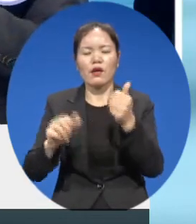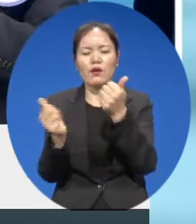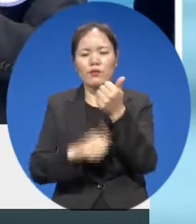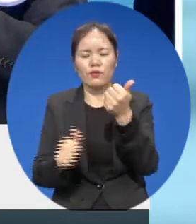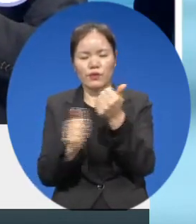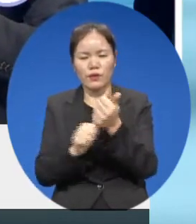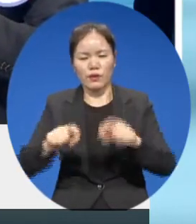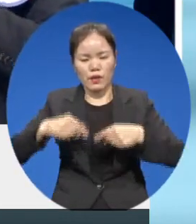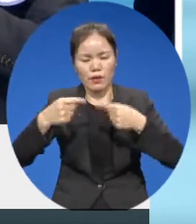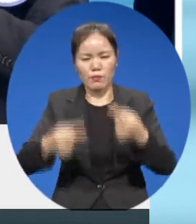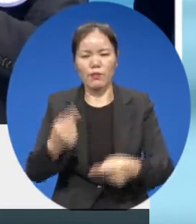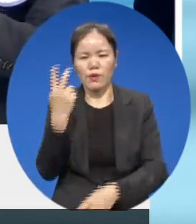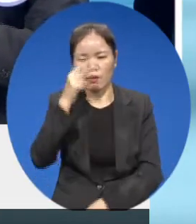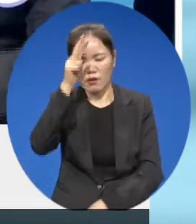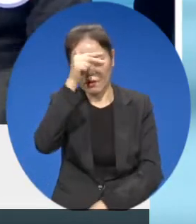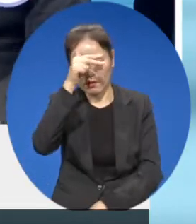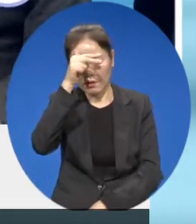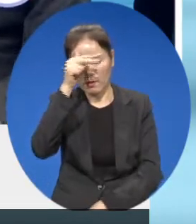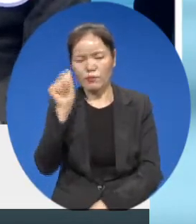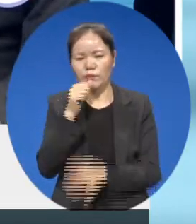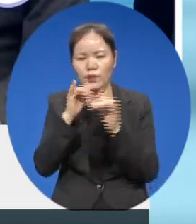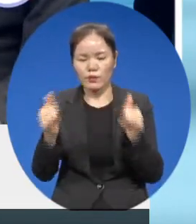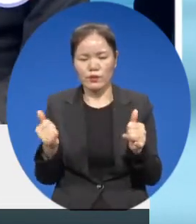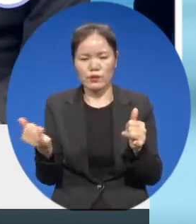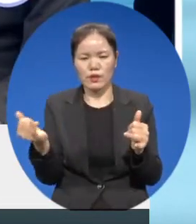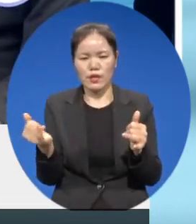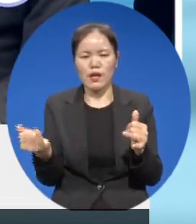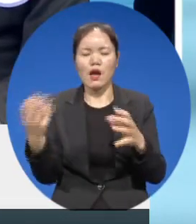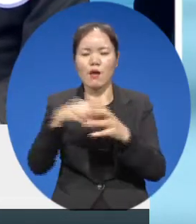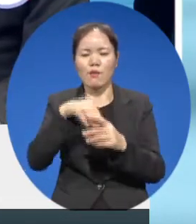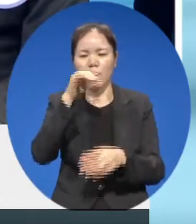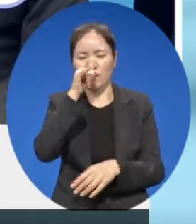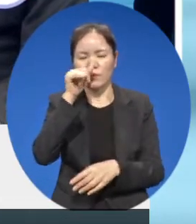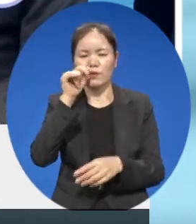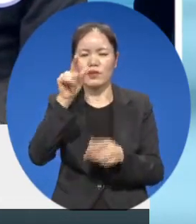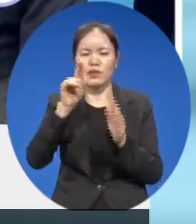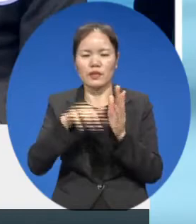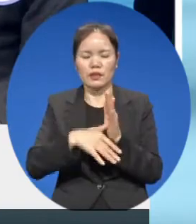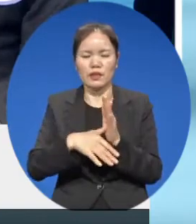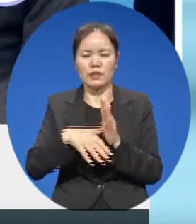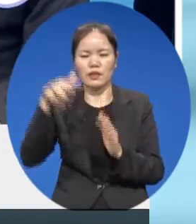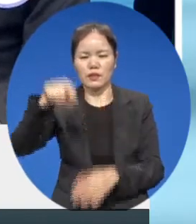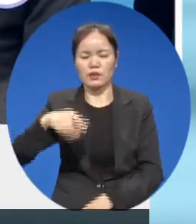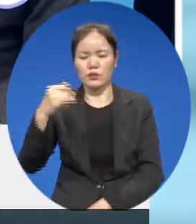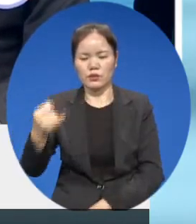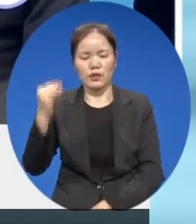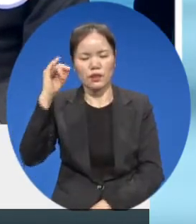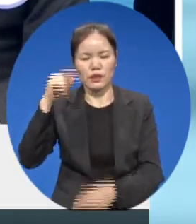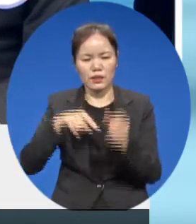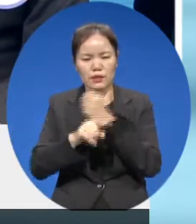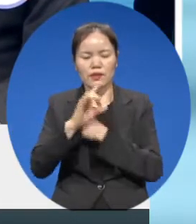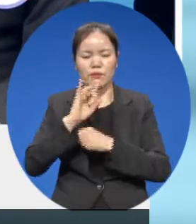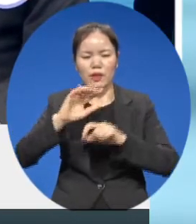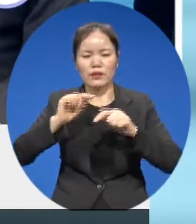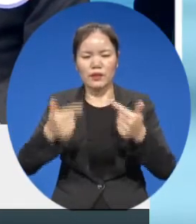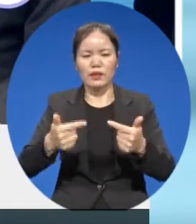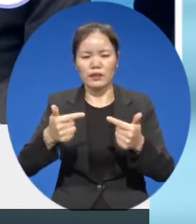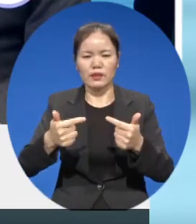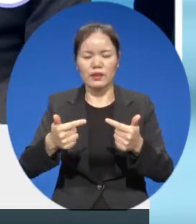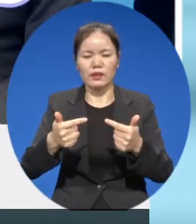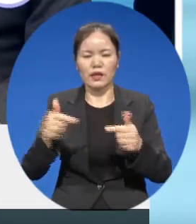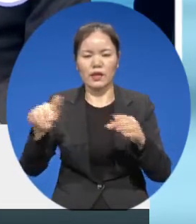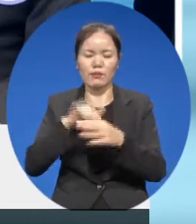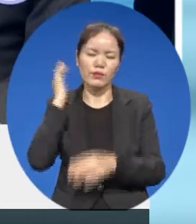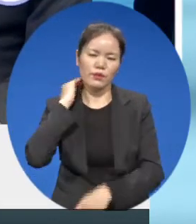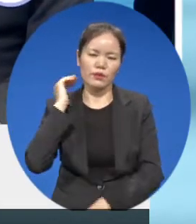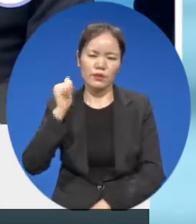징계 위원으로 포함 되십니다 법령에 의거 에서 그 사람들도 아마 이건 추장 간만에 뜻이 아니라 이건 문재인 대통령의 뜻이 구나 라는 암묵적인 어떤